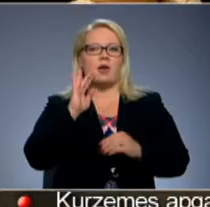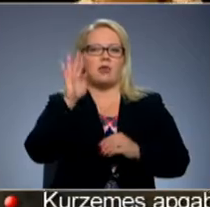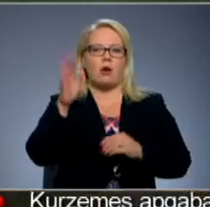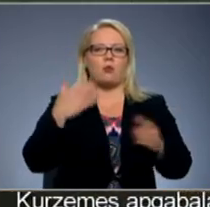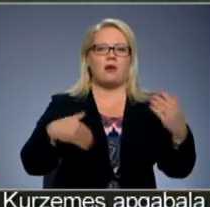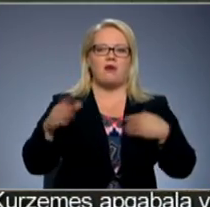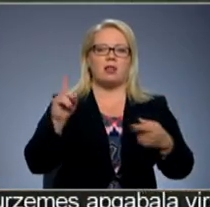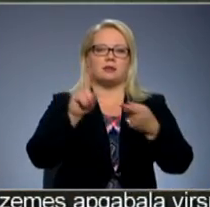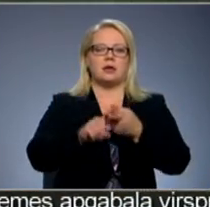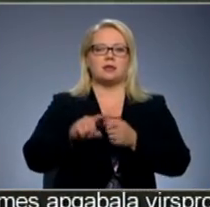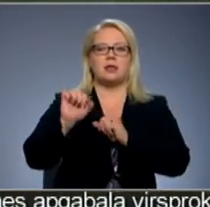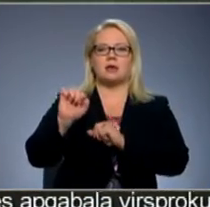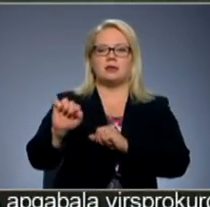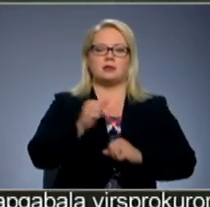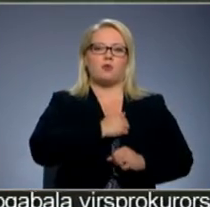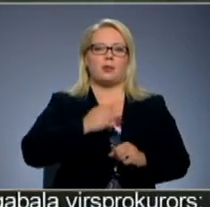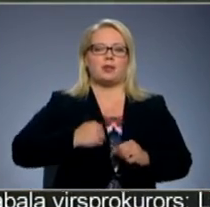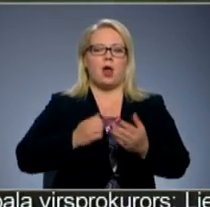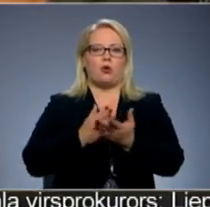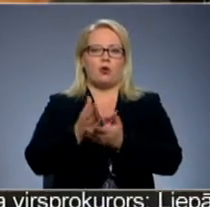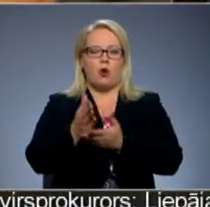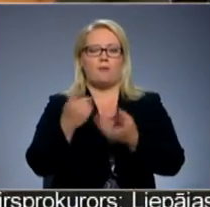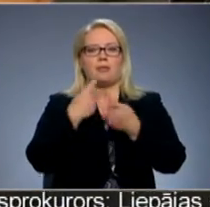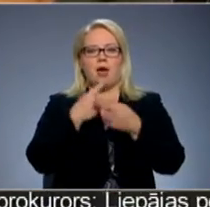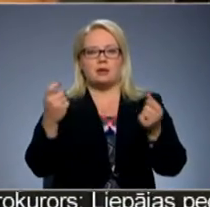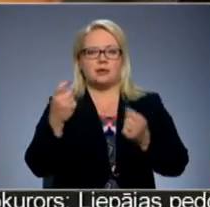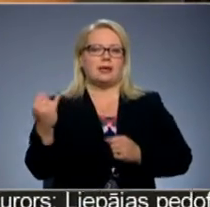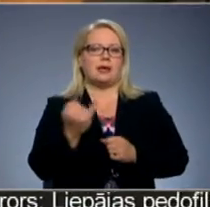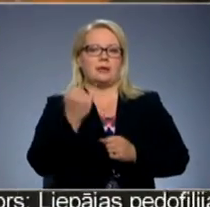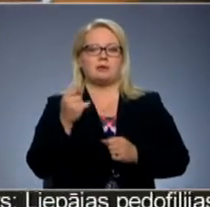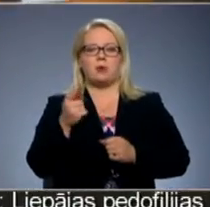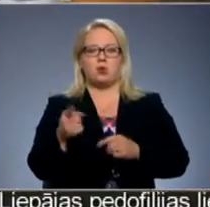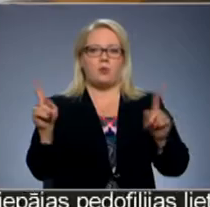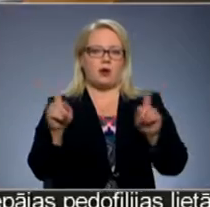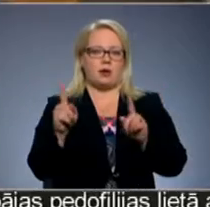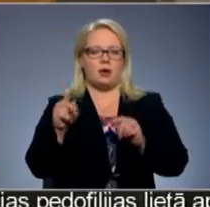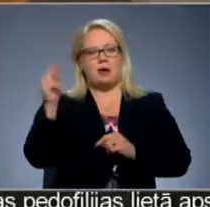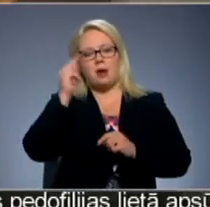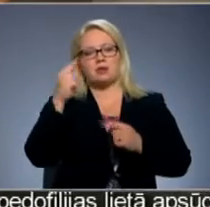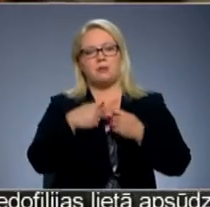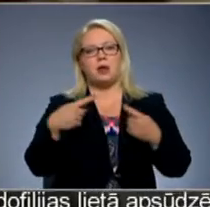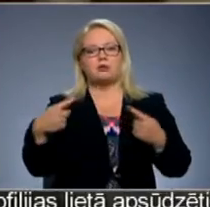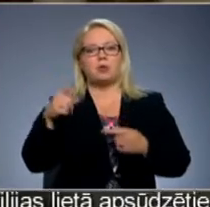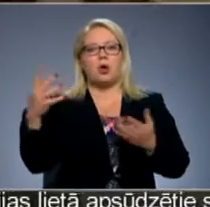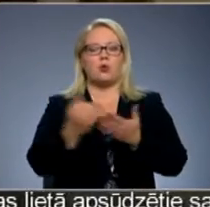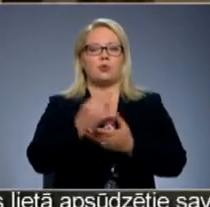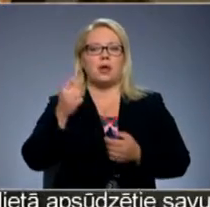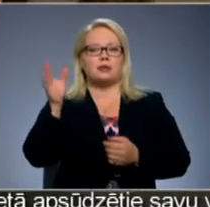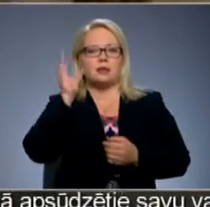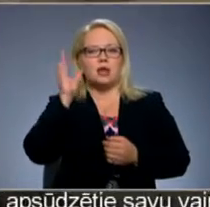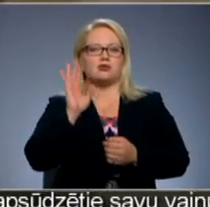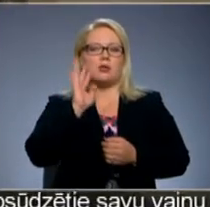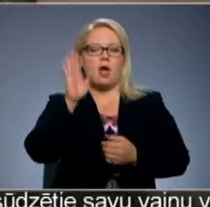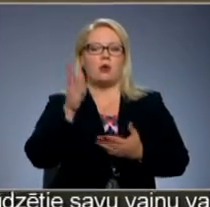vēlas saistīt ar aizsardzības un militāro jomu, taču atzīst, interesi par to ir. Mācību priekšmetā gūtās zināšanas nākotnē